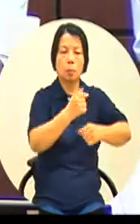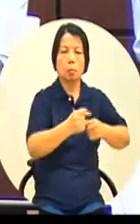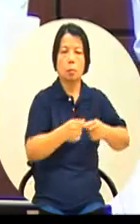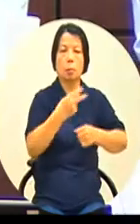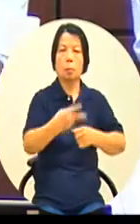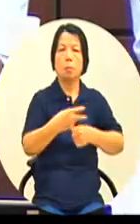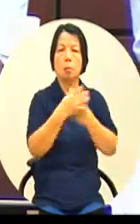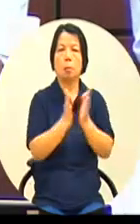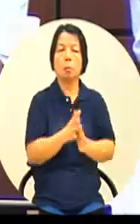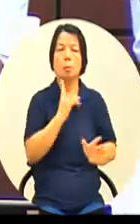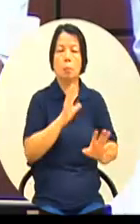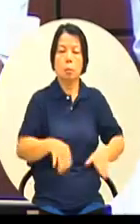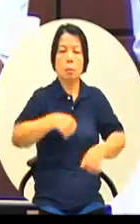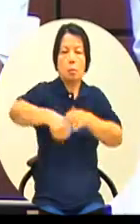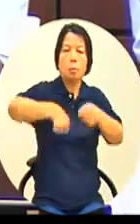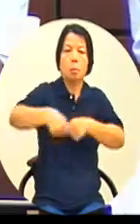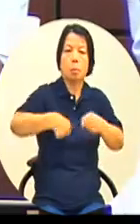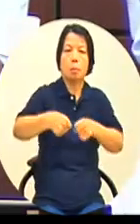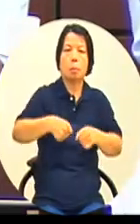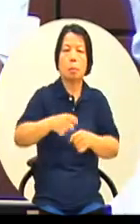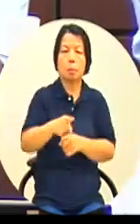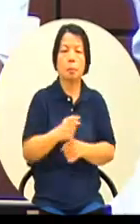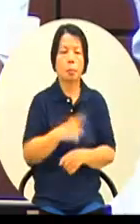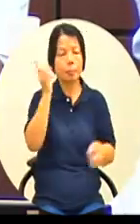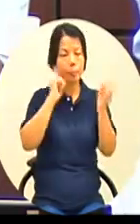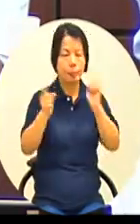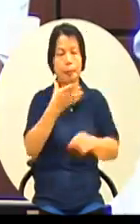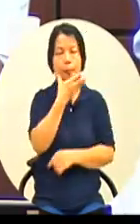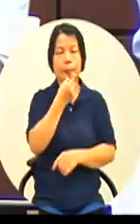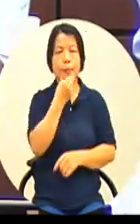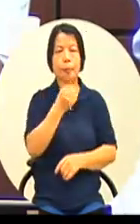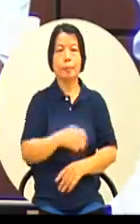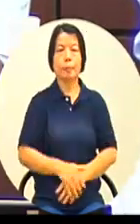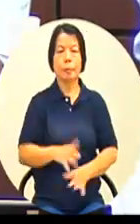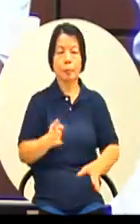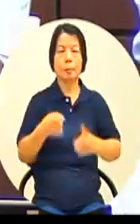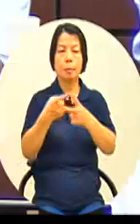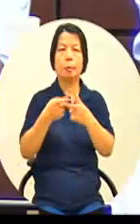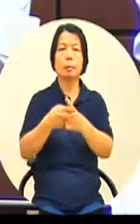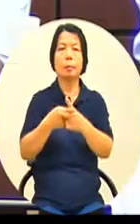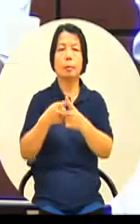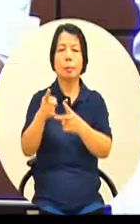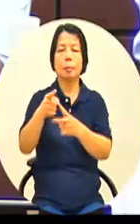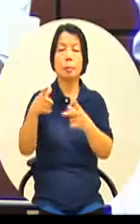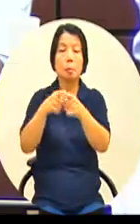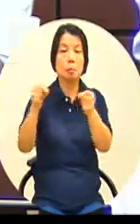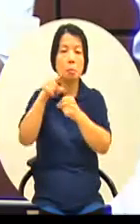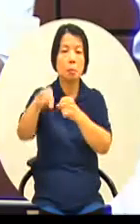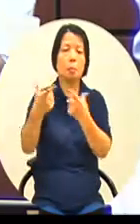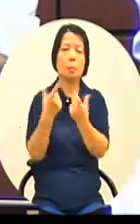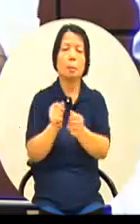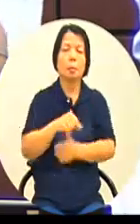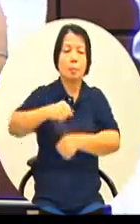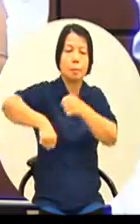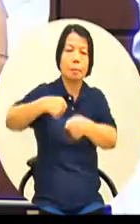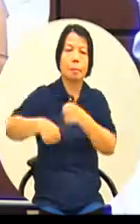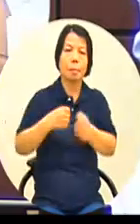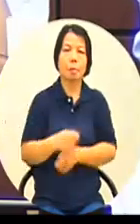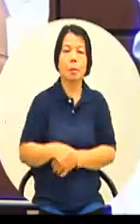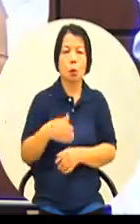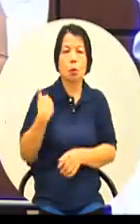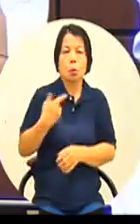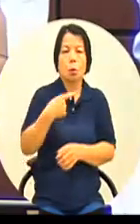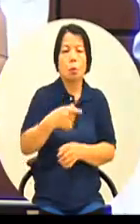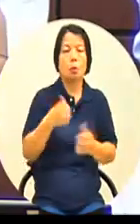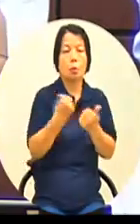一个骑自行车卡达车底下算很舒服的地方，小樽也一样，其实小樽那个所在，若骑脚踏车，我唔知伊有去